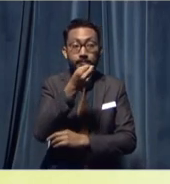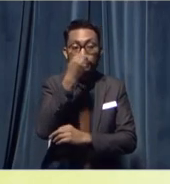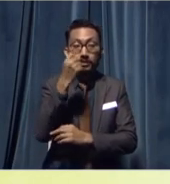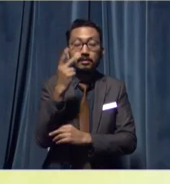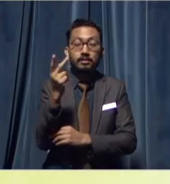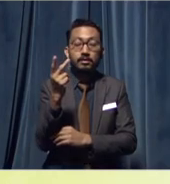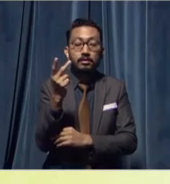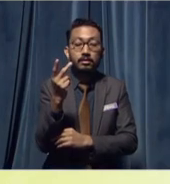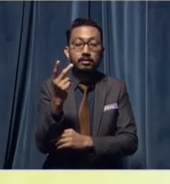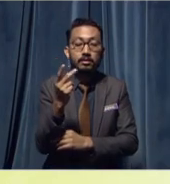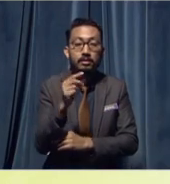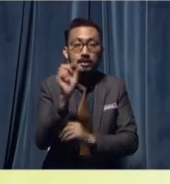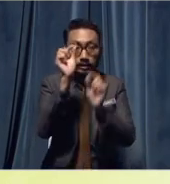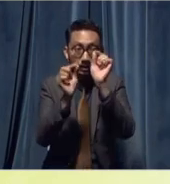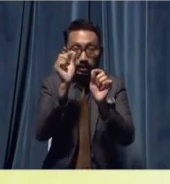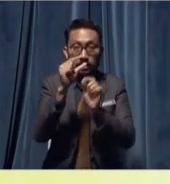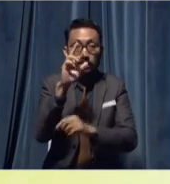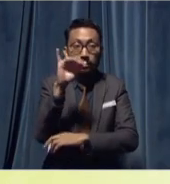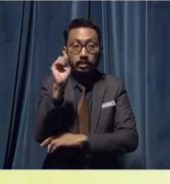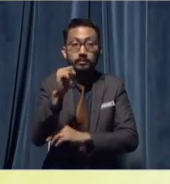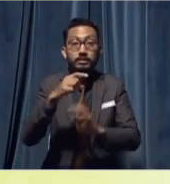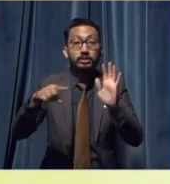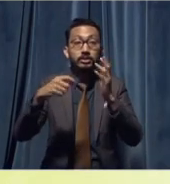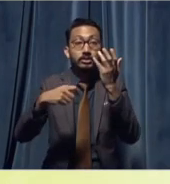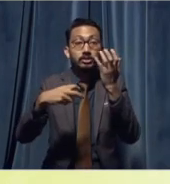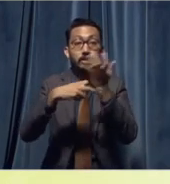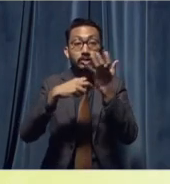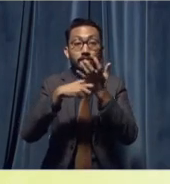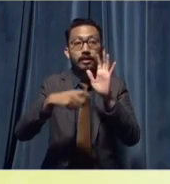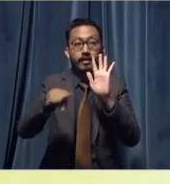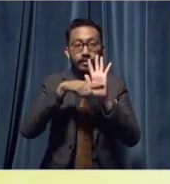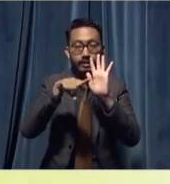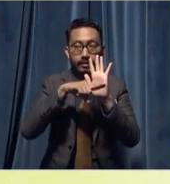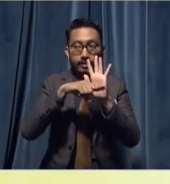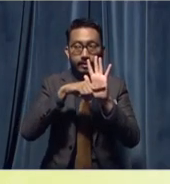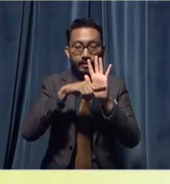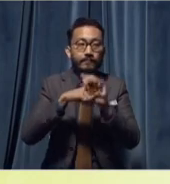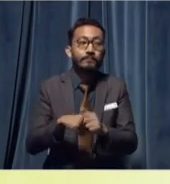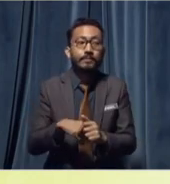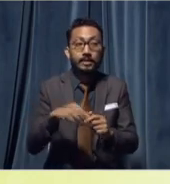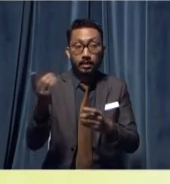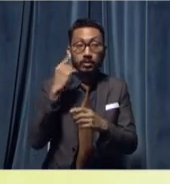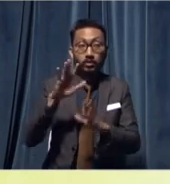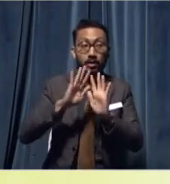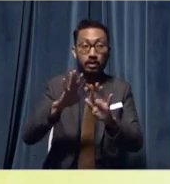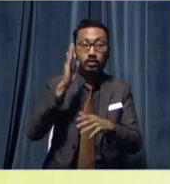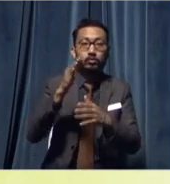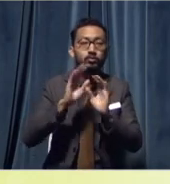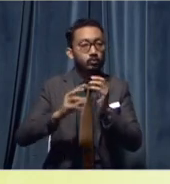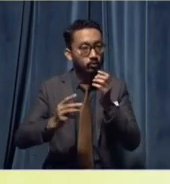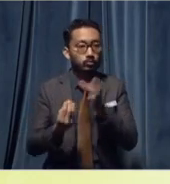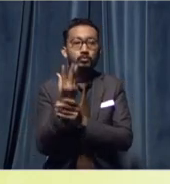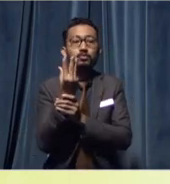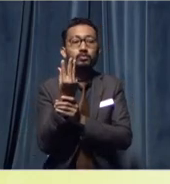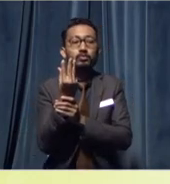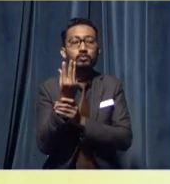bercas negatif. Daya tolakan akan wujud antara mereka dan gris